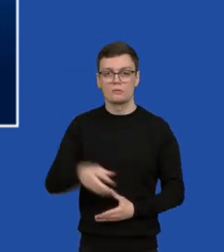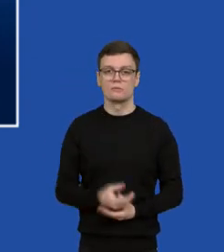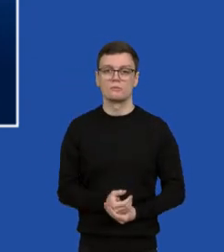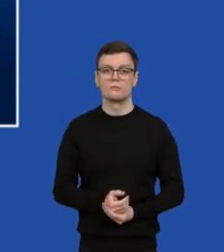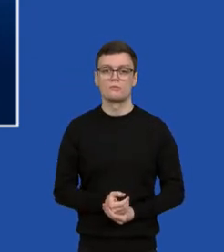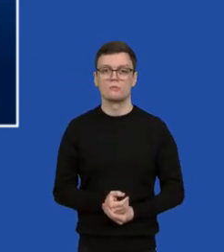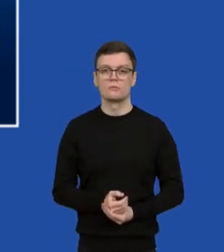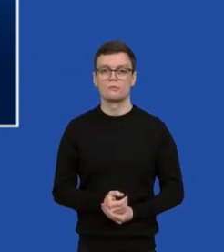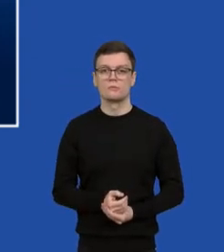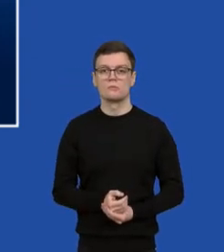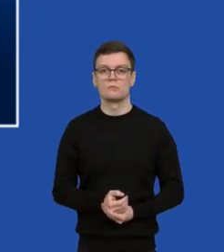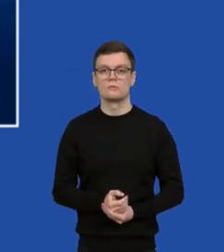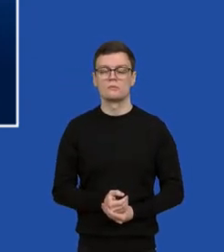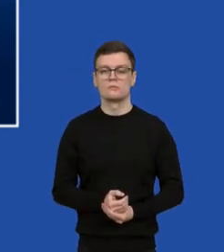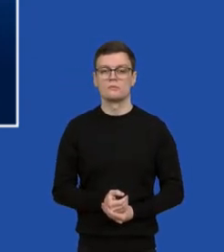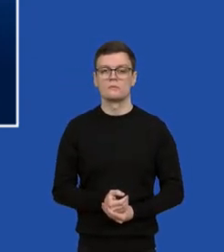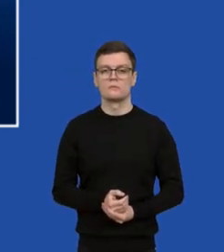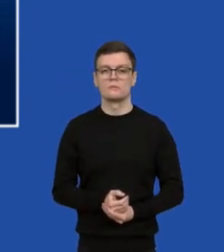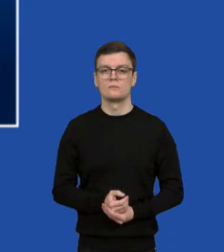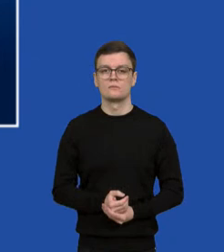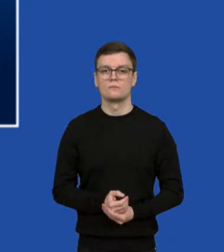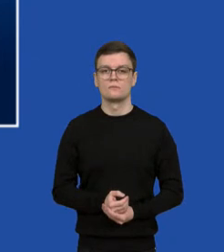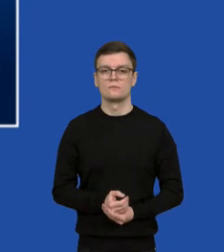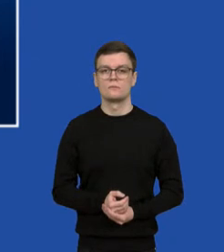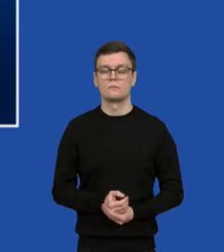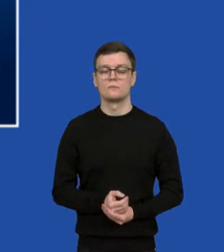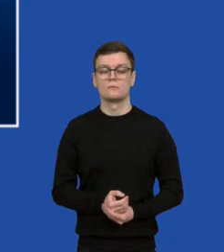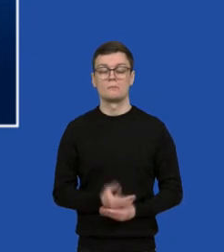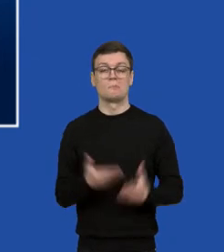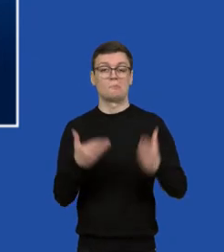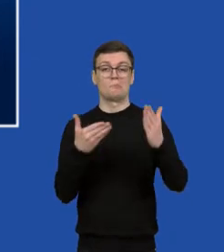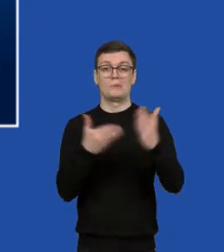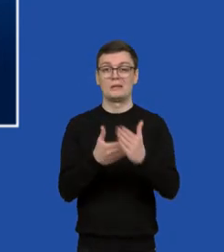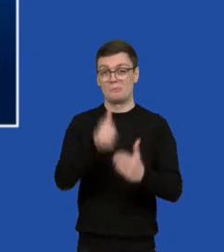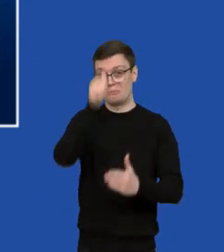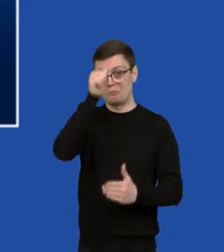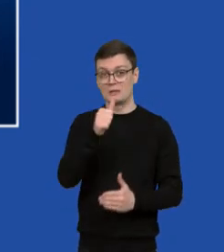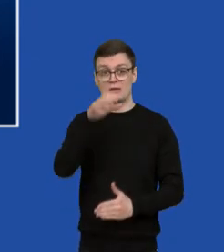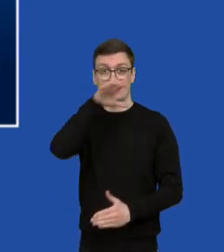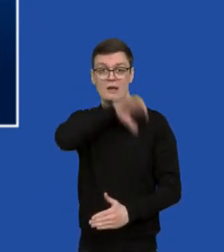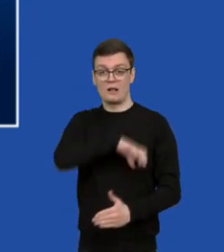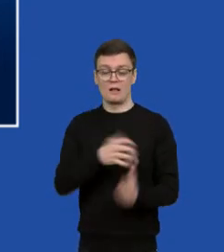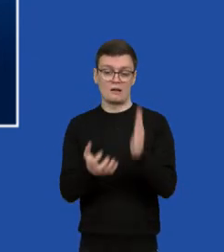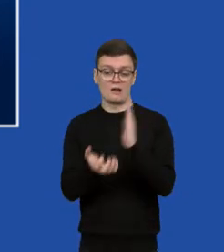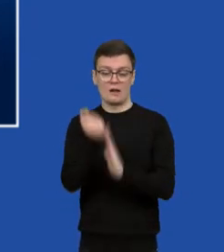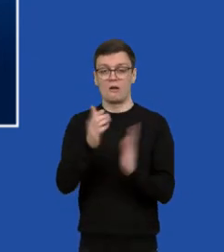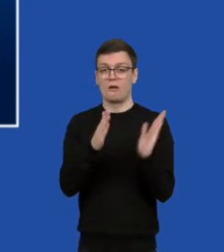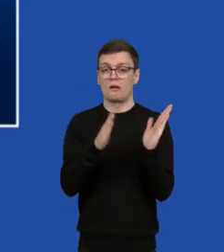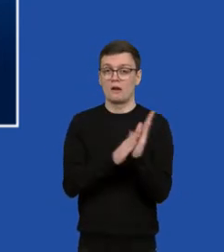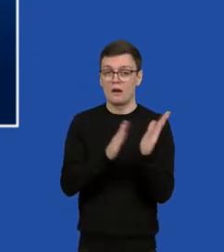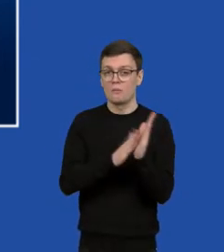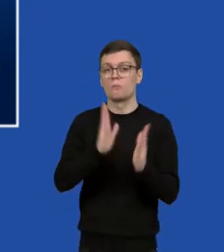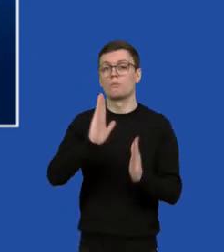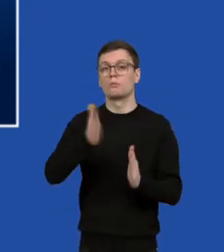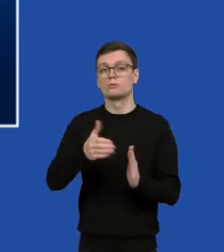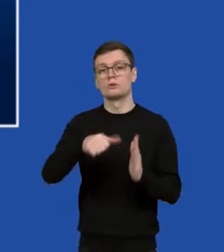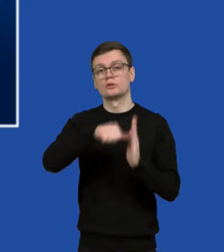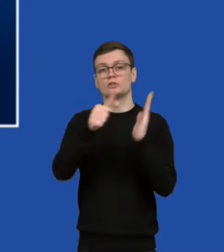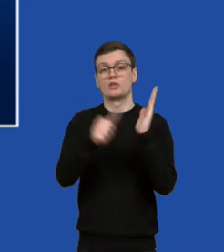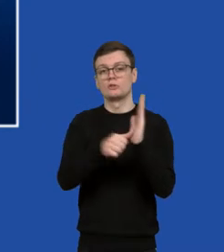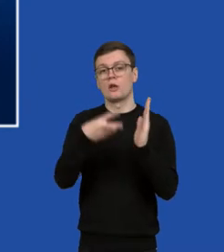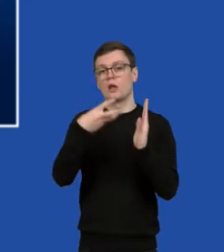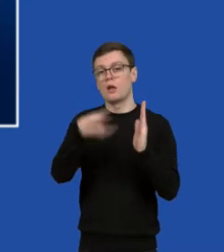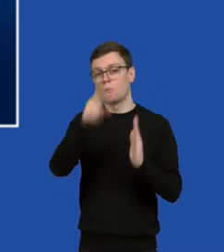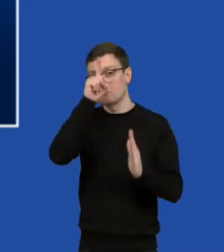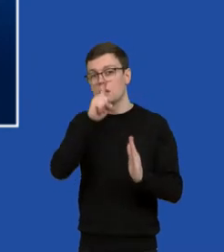taikyti neapmokestinamą pajamų dydį, minimalios mėnesinės algos gavėjams į rankas būtų 16 eurų per mėnesį